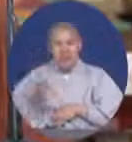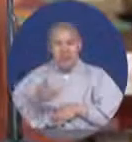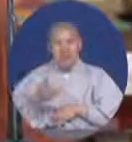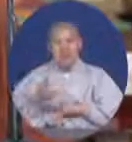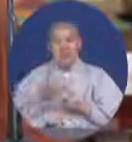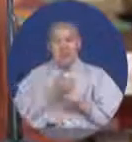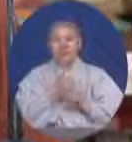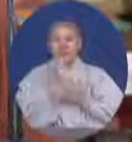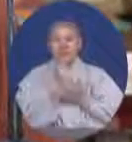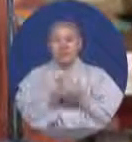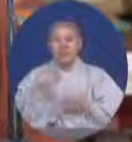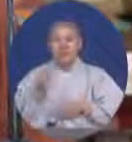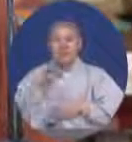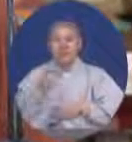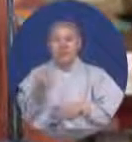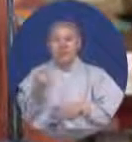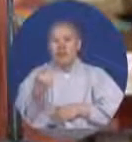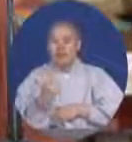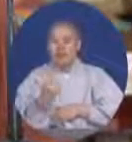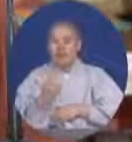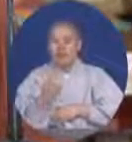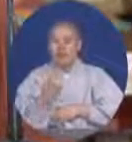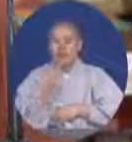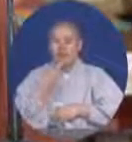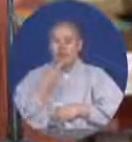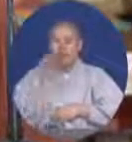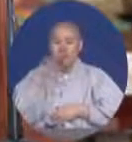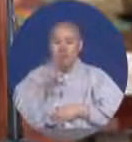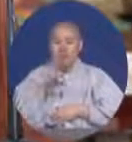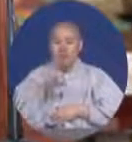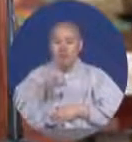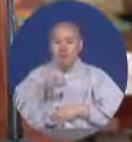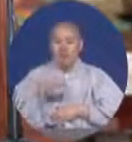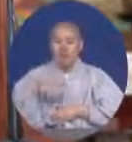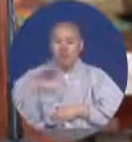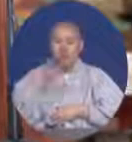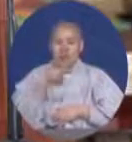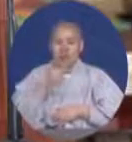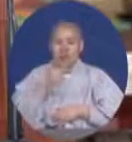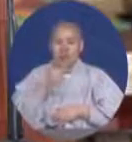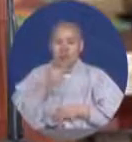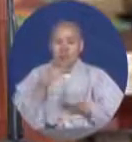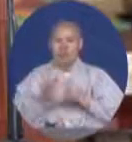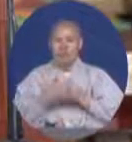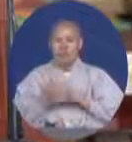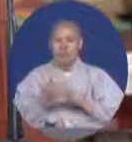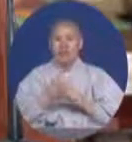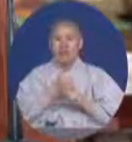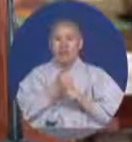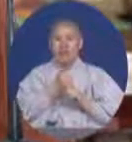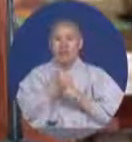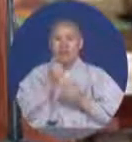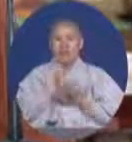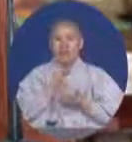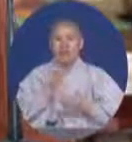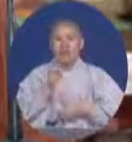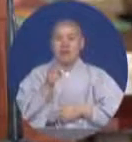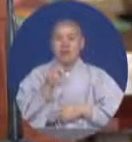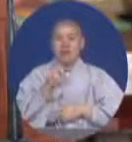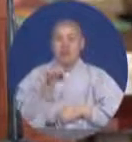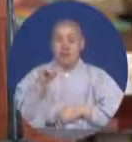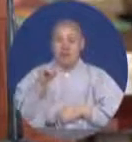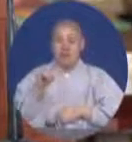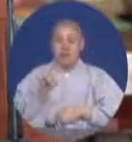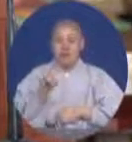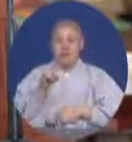열애는 어디서 온 데가 없어. 또 어디로 가는 데가 없어. 그렇기 때문에 열애라고 한다. 무생이라는 소리예요. 무생. 아무리 나도